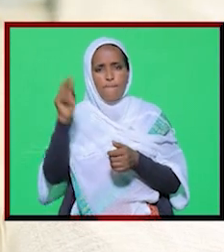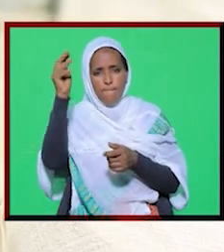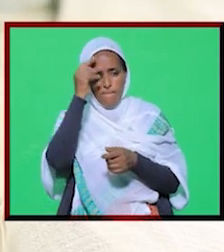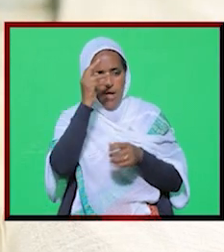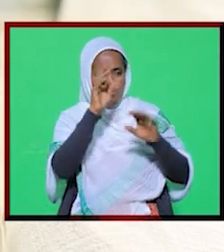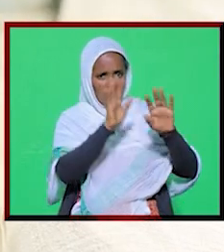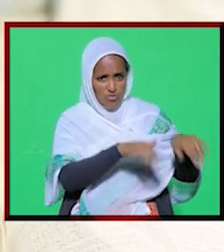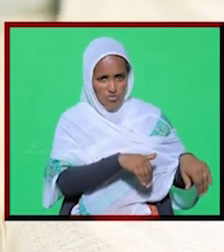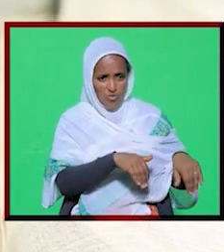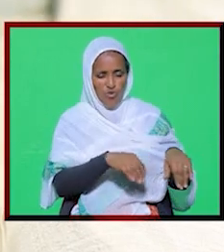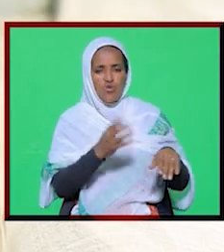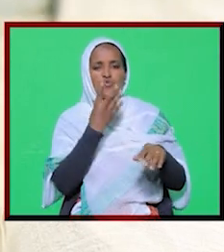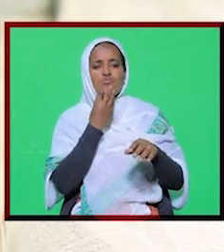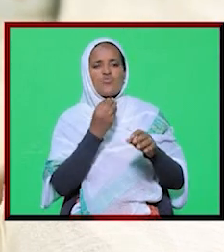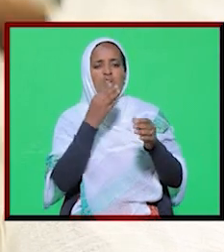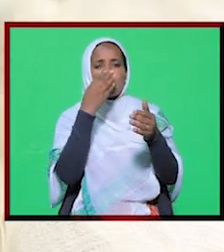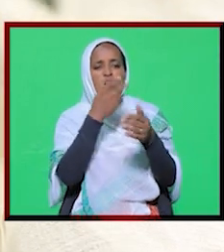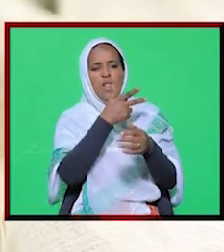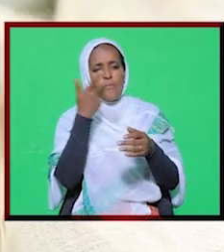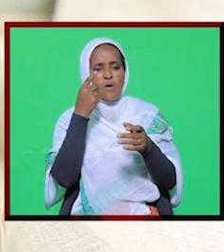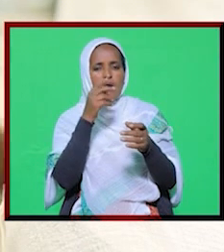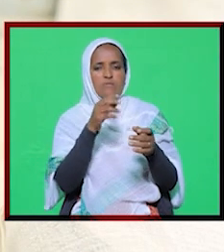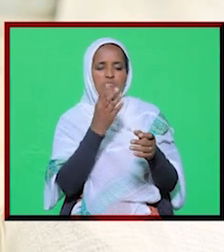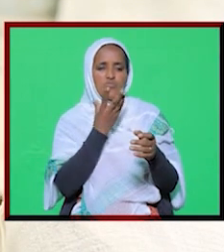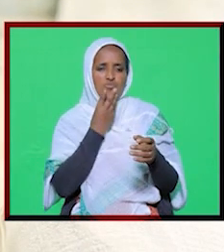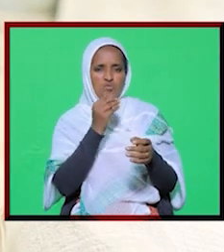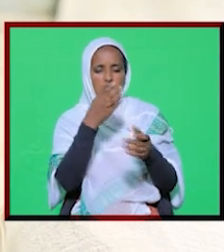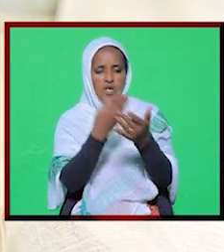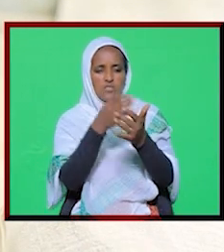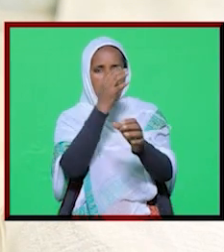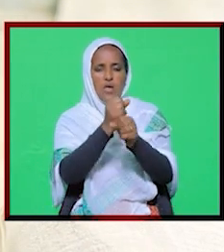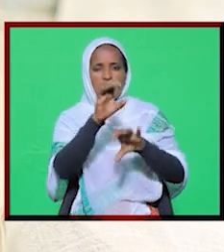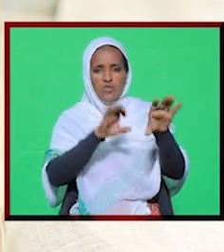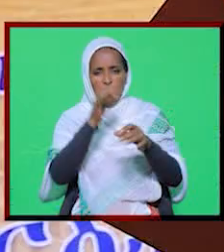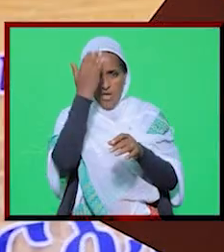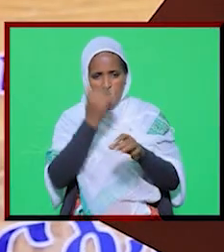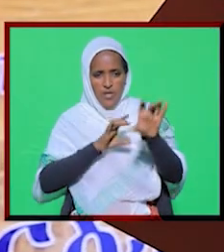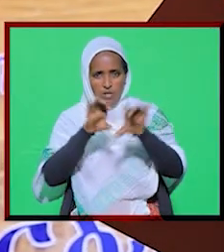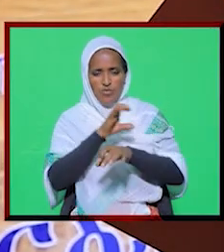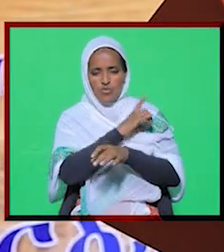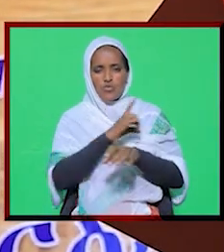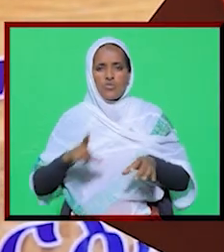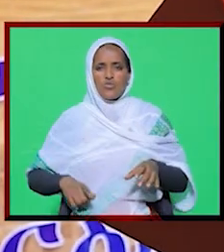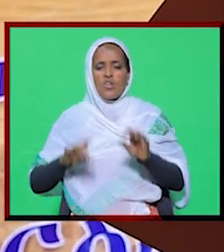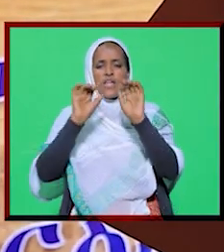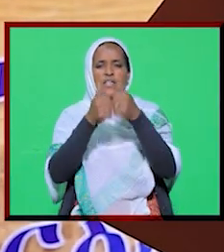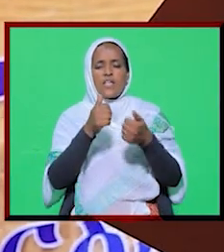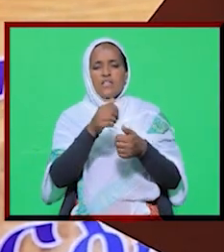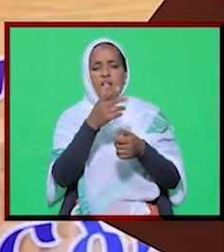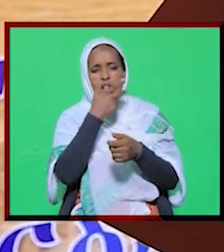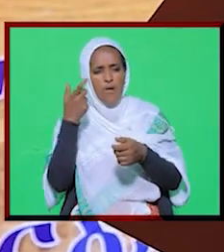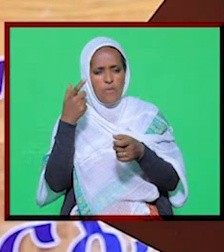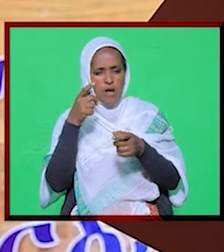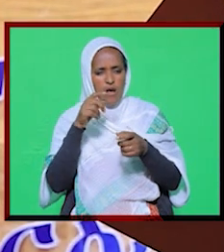ማቴዎስን ትቶ ይሁዳን ነው፣ ሌባውን ይሁዳ ነው ገንዘብ ያዥ ያደረገው። ለምንድን ነው ያደረገው? ክርስቶስ እንዴት ሌባ